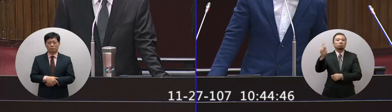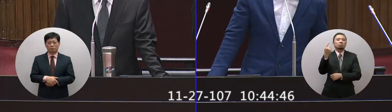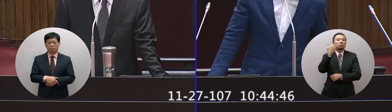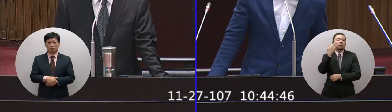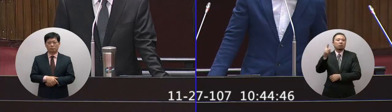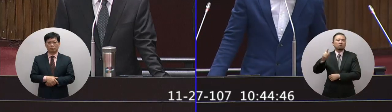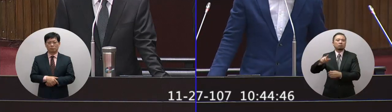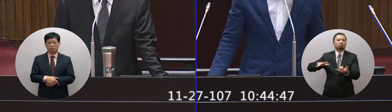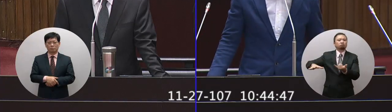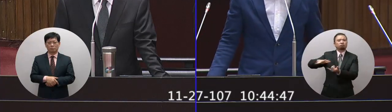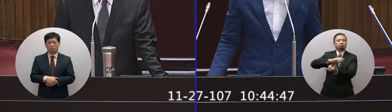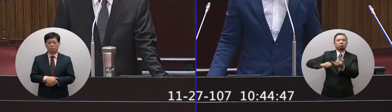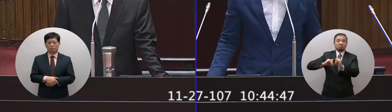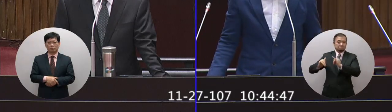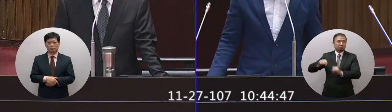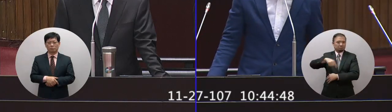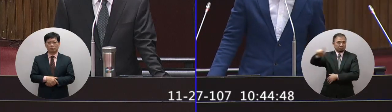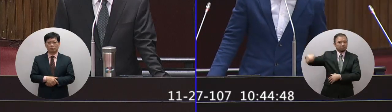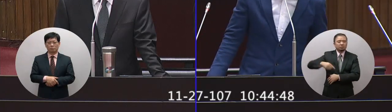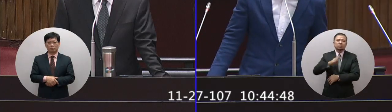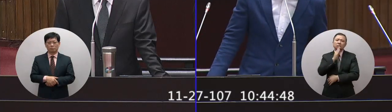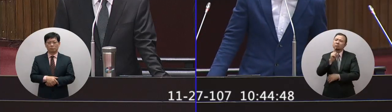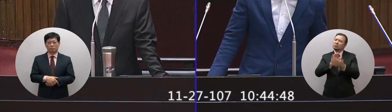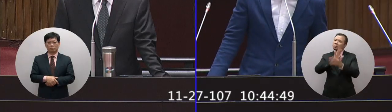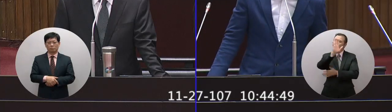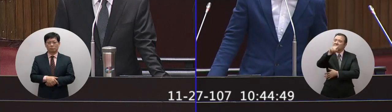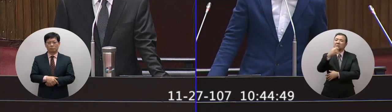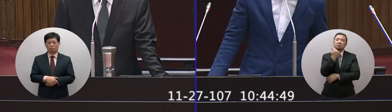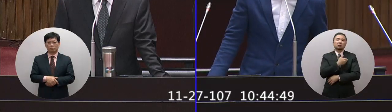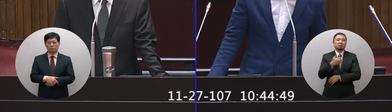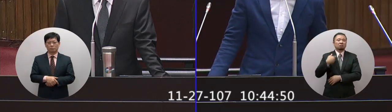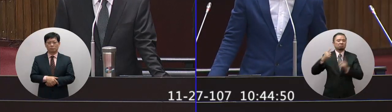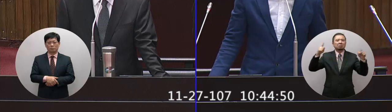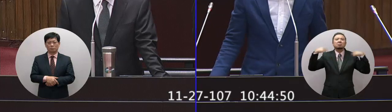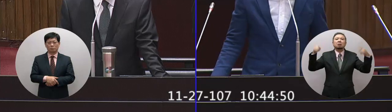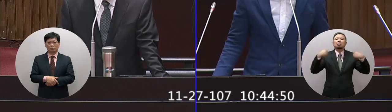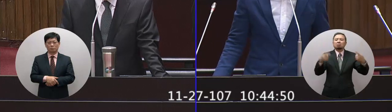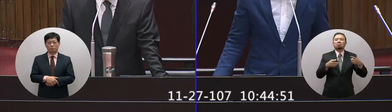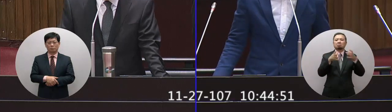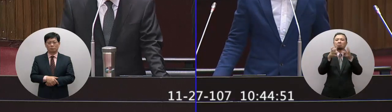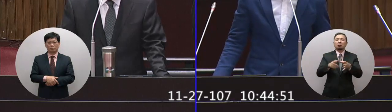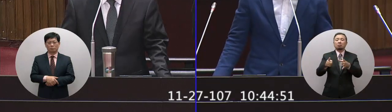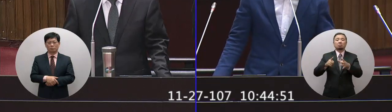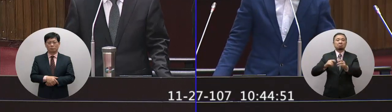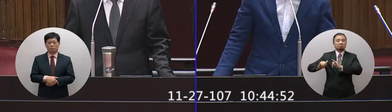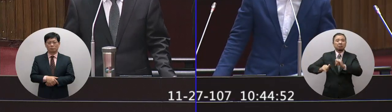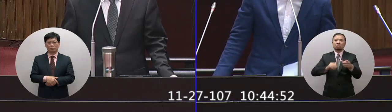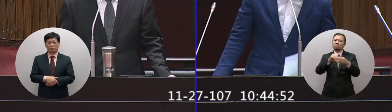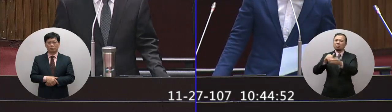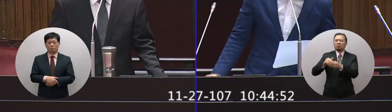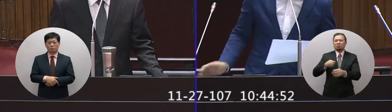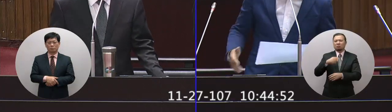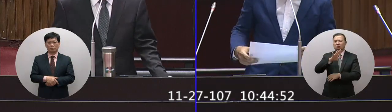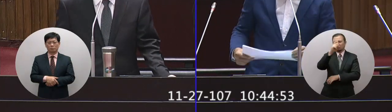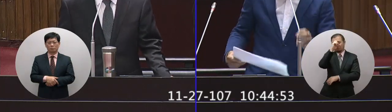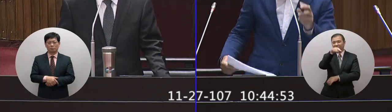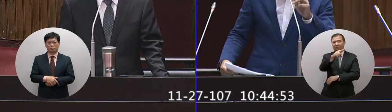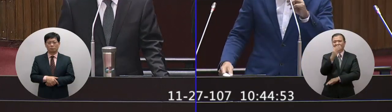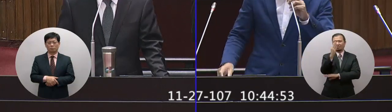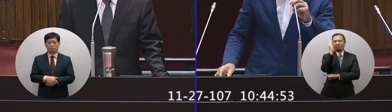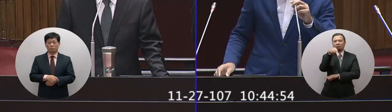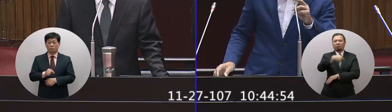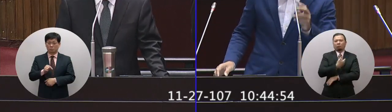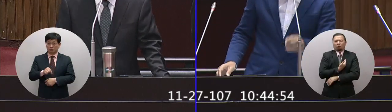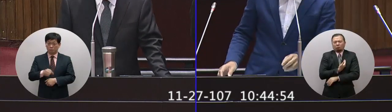全民的。好，所以我会觉得说，它未来搞不好变成一个常态。我真的也不希望说你的政府这样委曲求全在做。好， 这